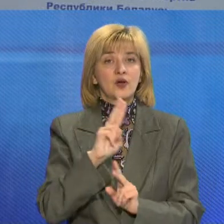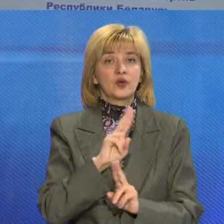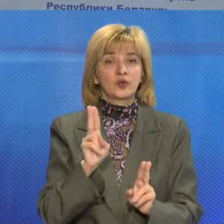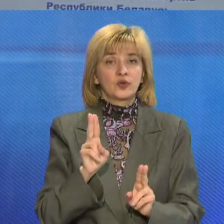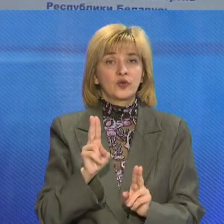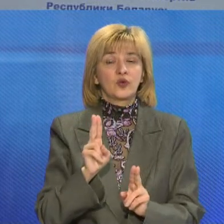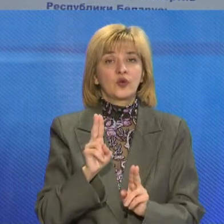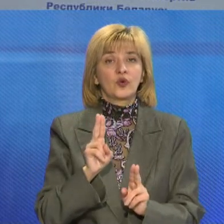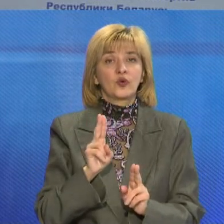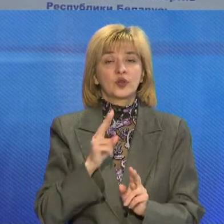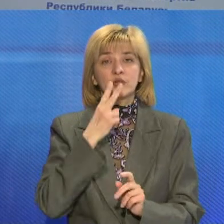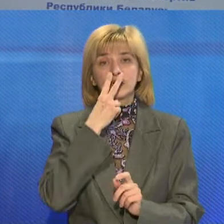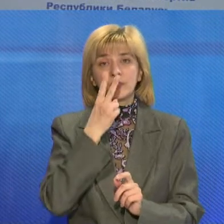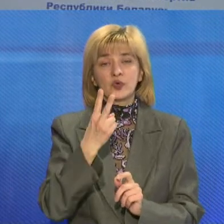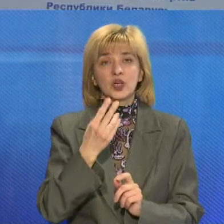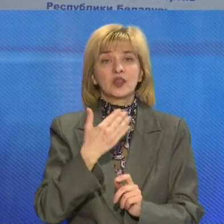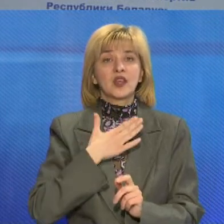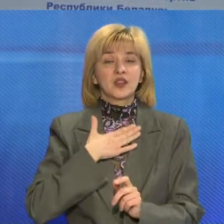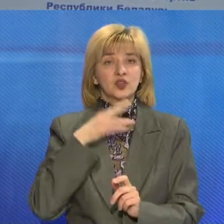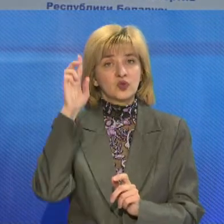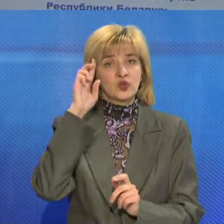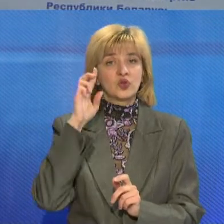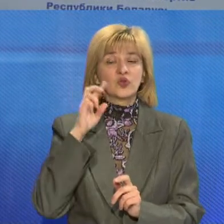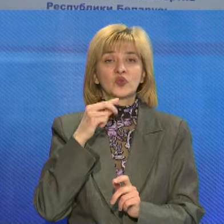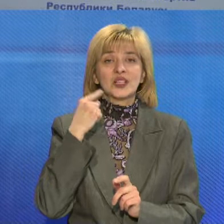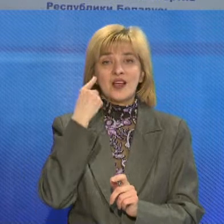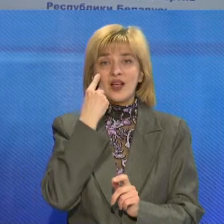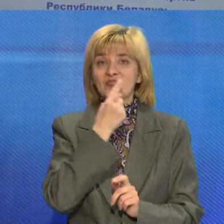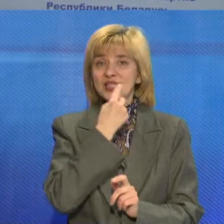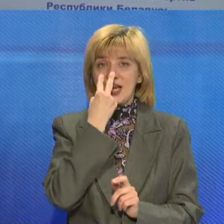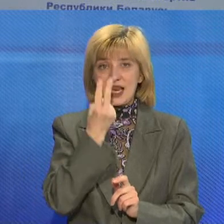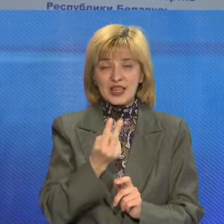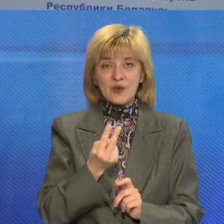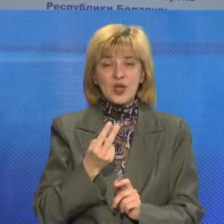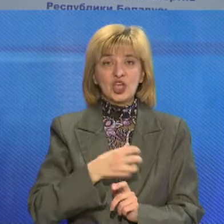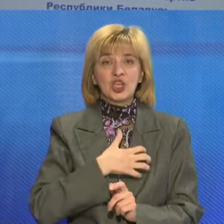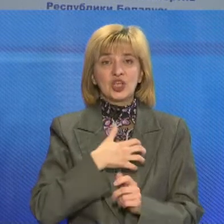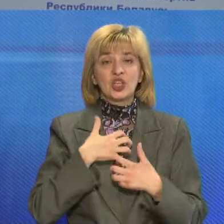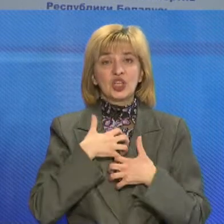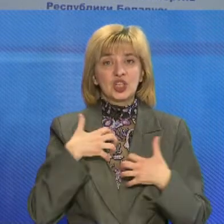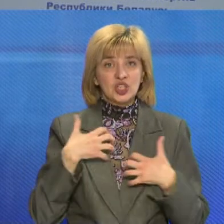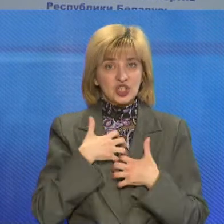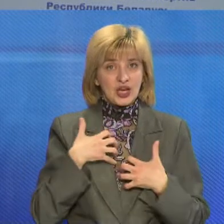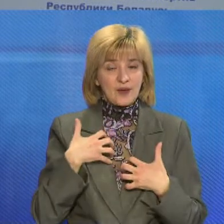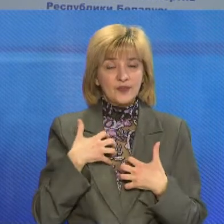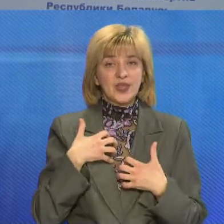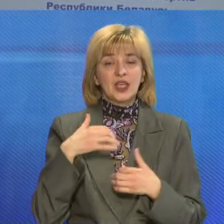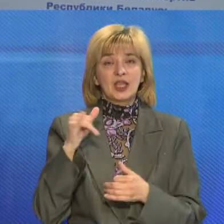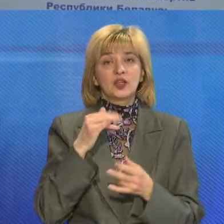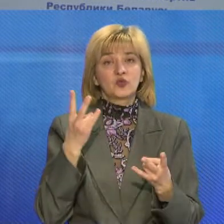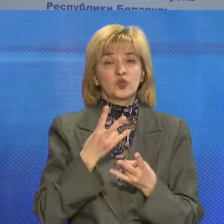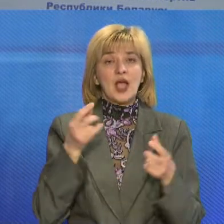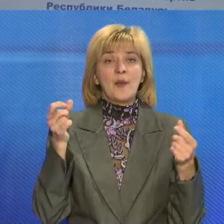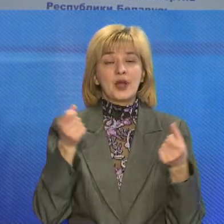элиты, которая немножко смотрит на нашу страну со взглядом хищника. Поэтому думаю, что нам нужно определяться самим. И действительно,